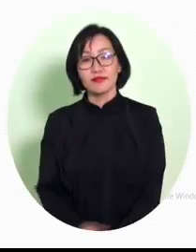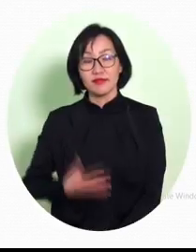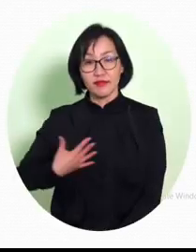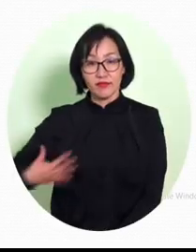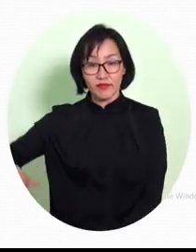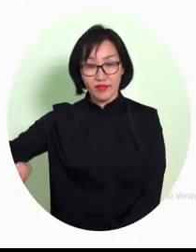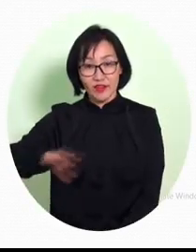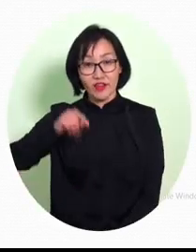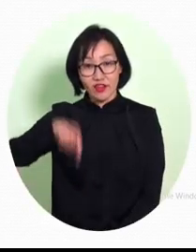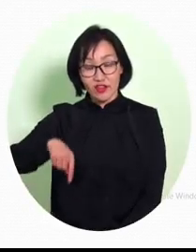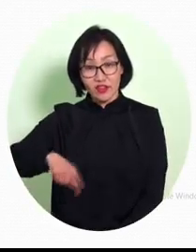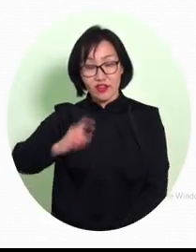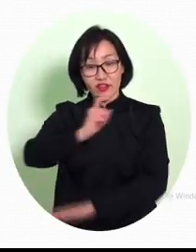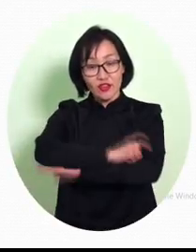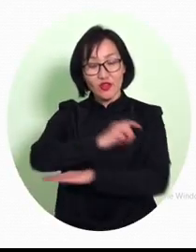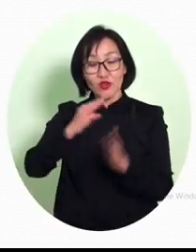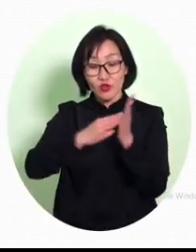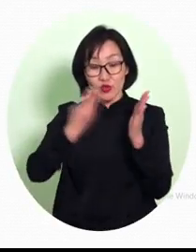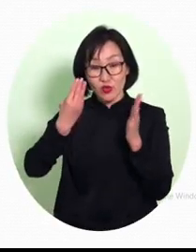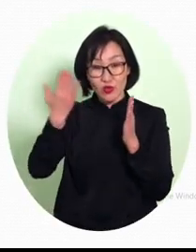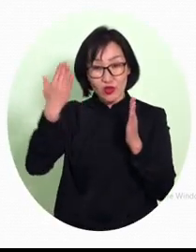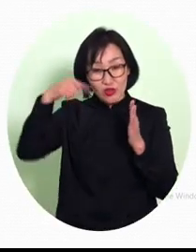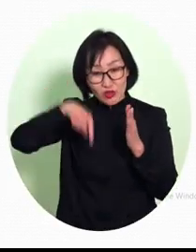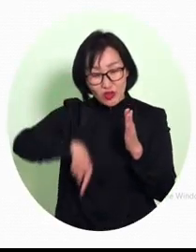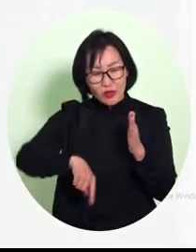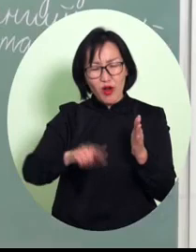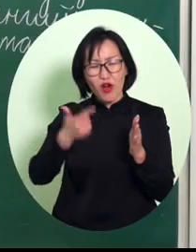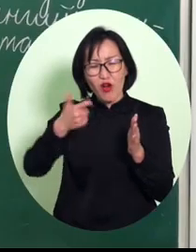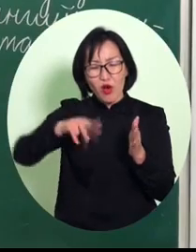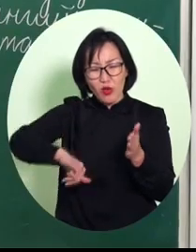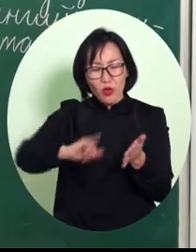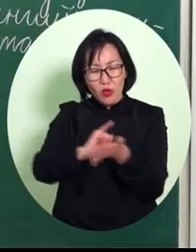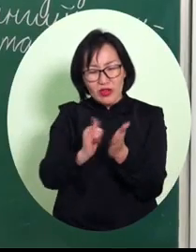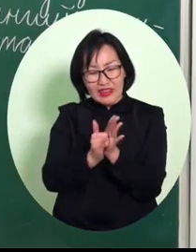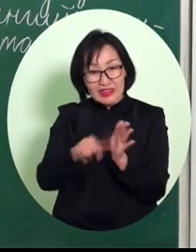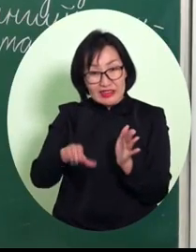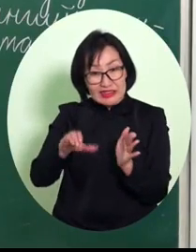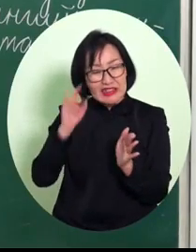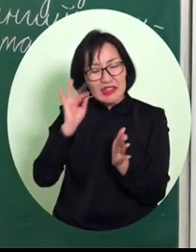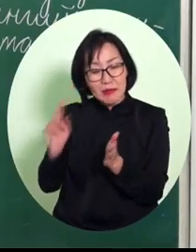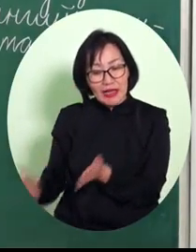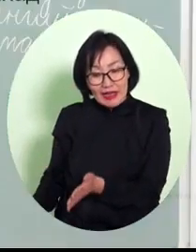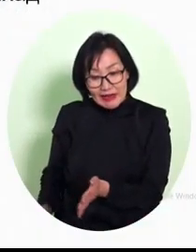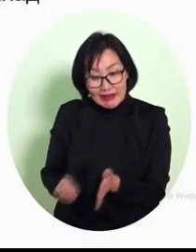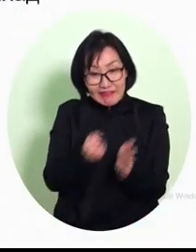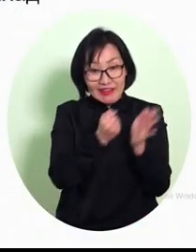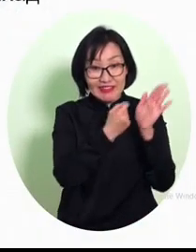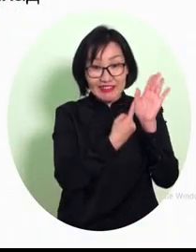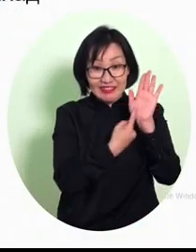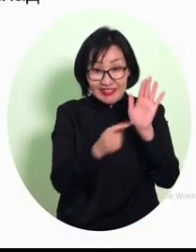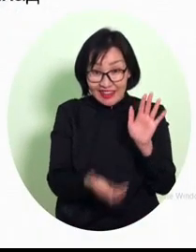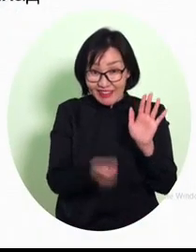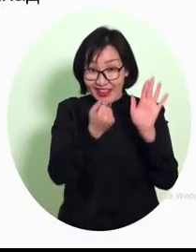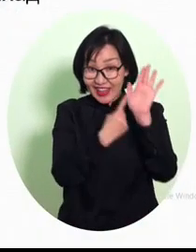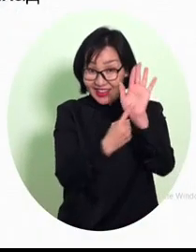За бидний өнөөдрийн бас энэ шүлгэн дотор байгаа гол утга санааг агуулсан үгсийг багш нь гаргаж ирсэн